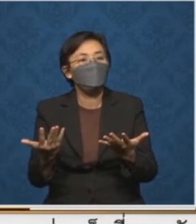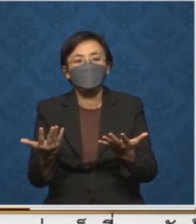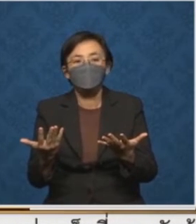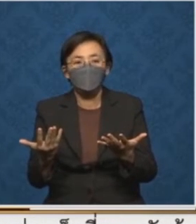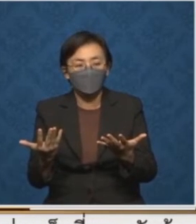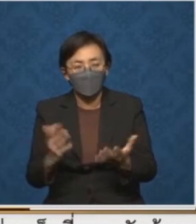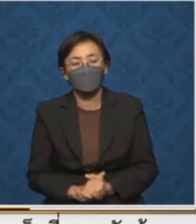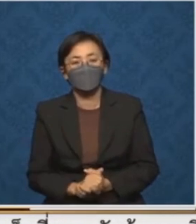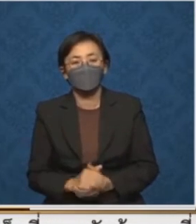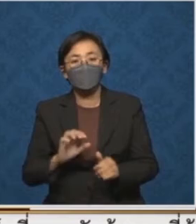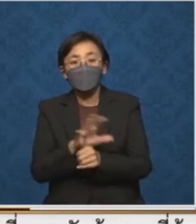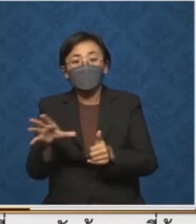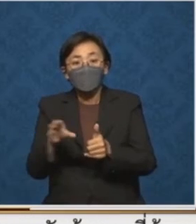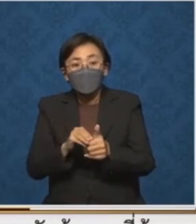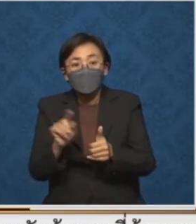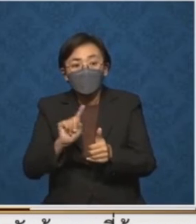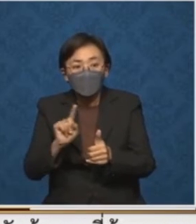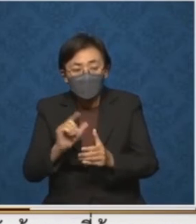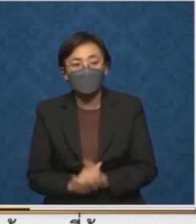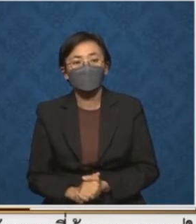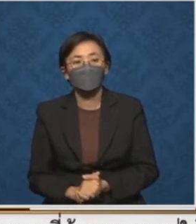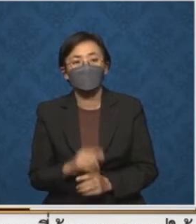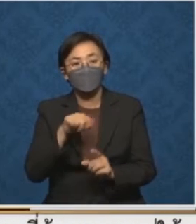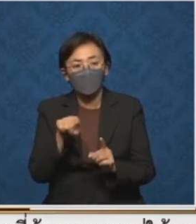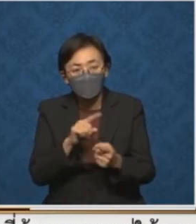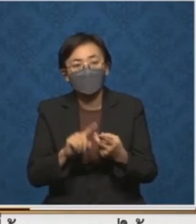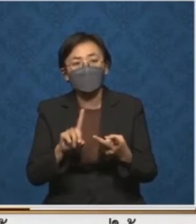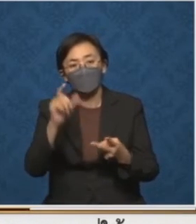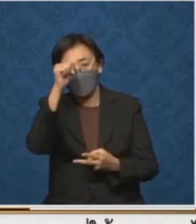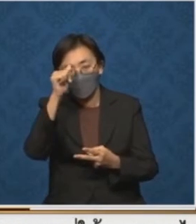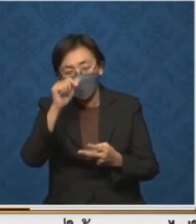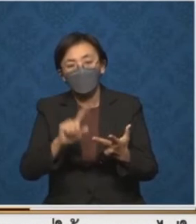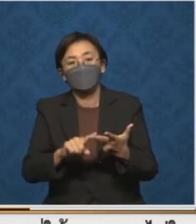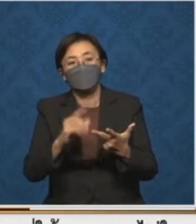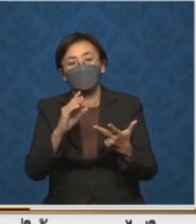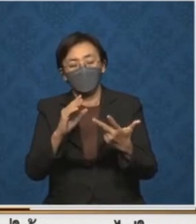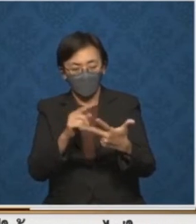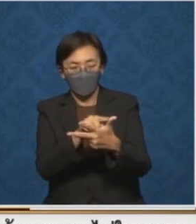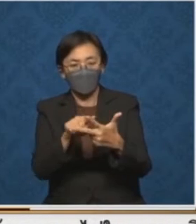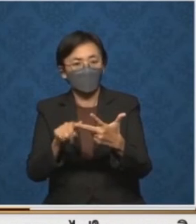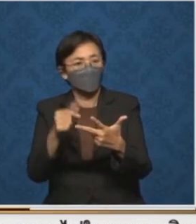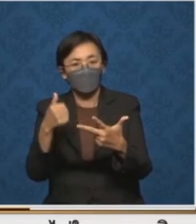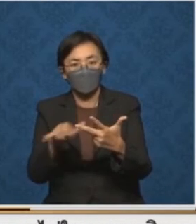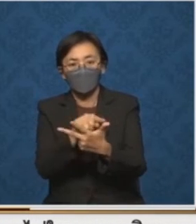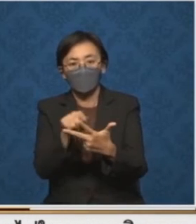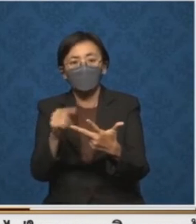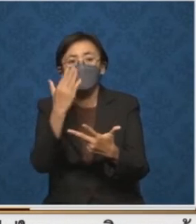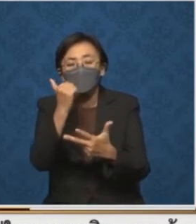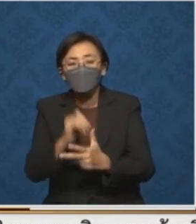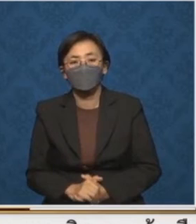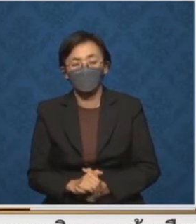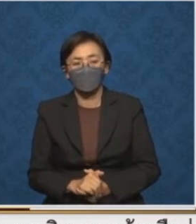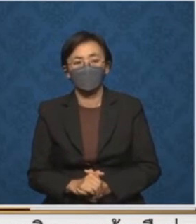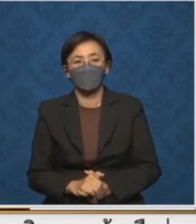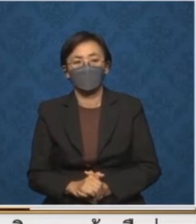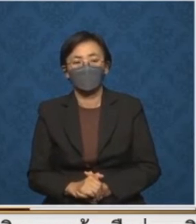เพื่อจะบอกว่ามันไมได้เปนเรื่องเล่ ๆ ต่อไปขาวลงเมื่อปลายเดือนสิงหาค